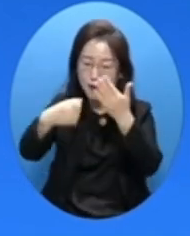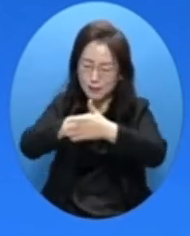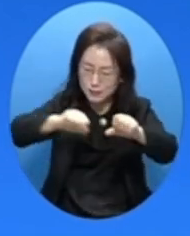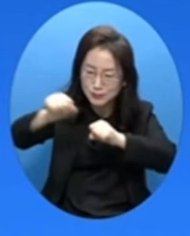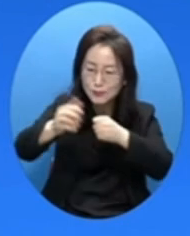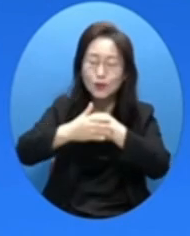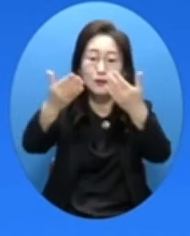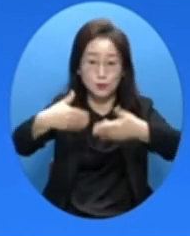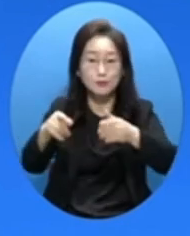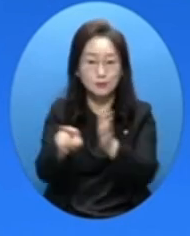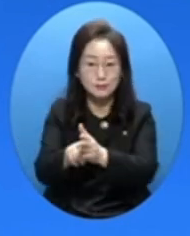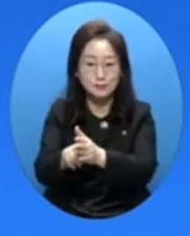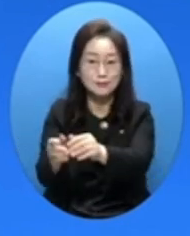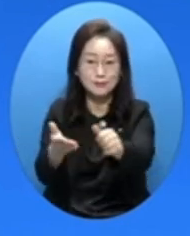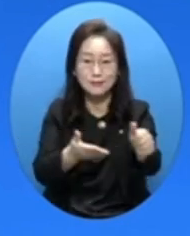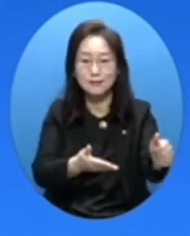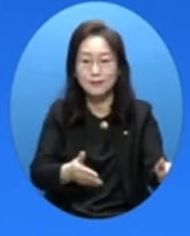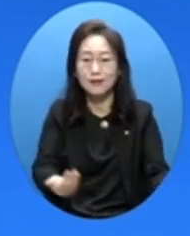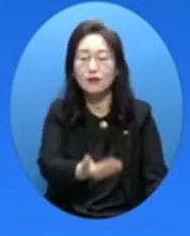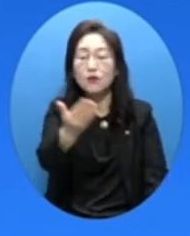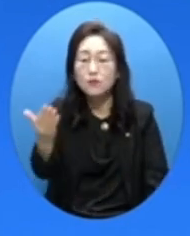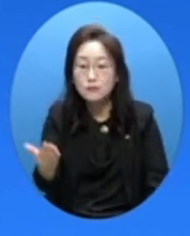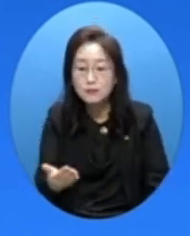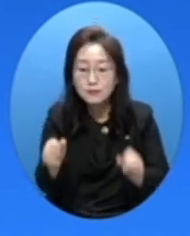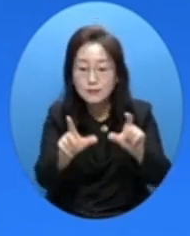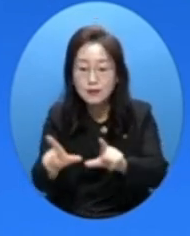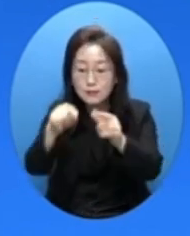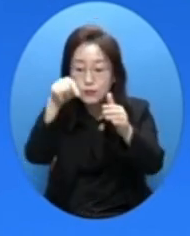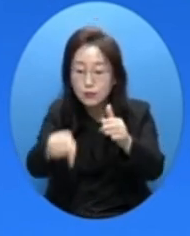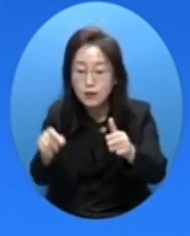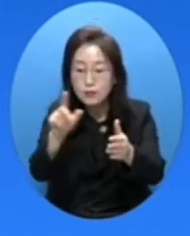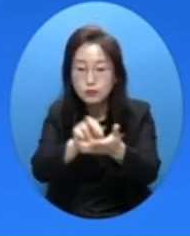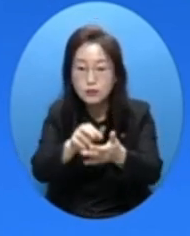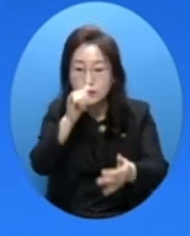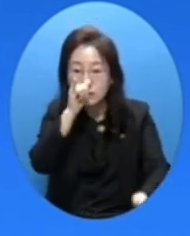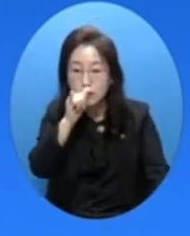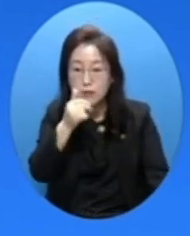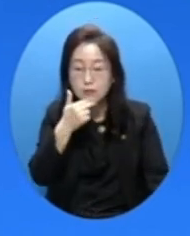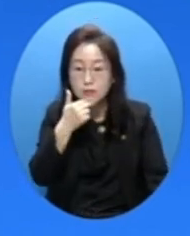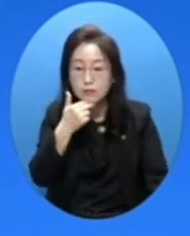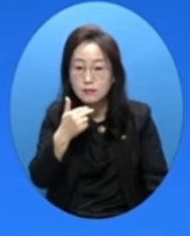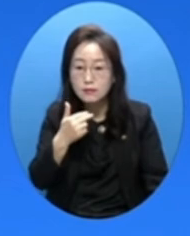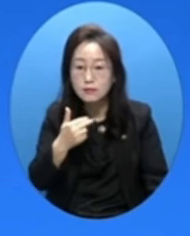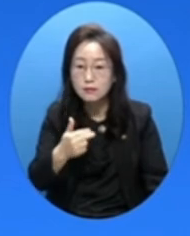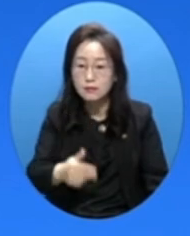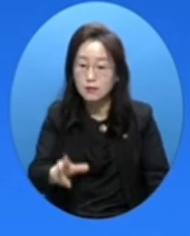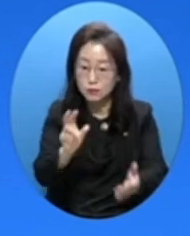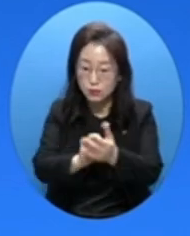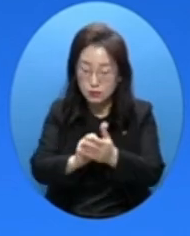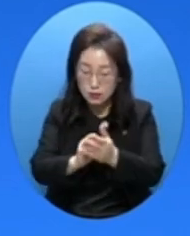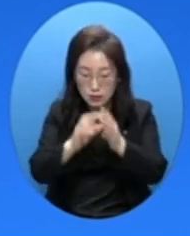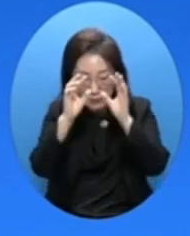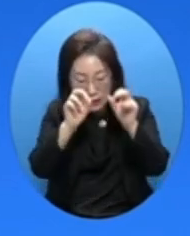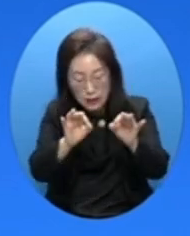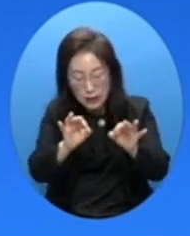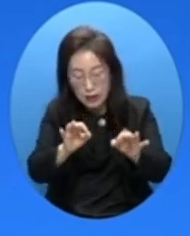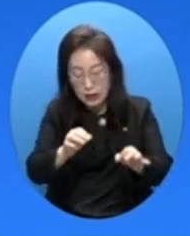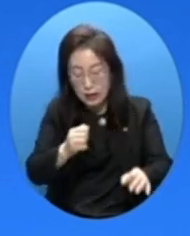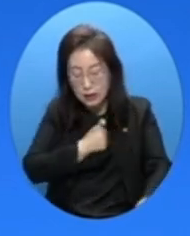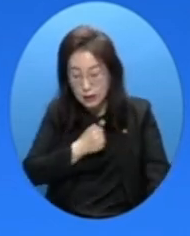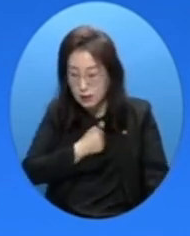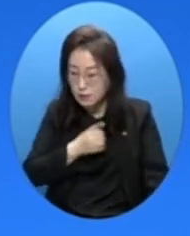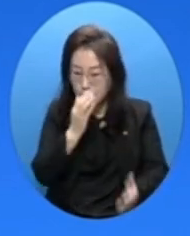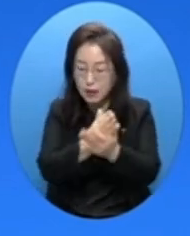믿습니다. 여러분의 삶 가운데 어떤 문제 어려움이 있다고 할지라도 문제를 바라보고 탄식하지 말고 과거의